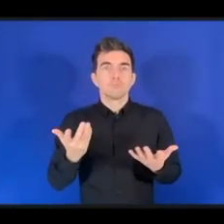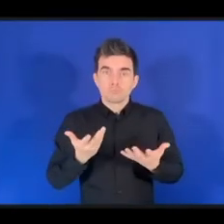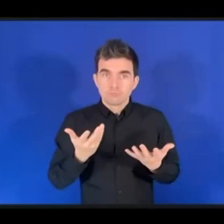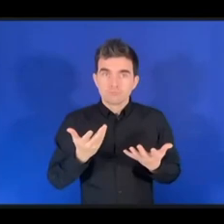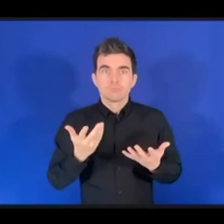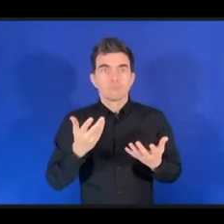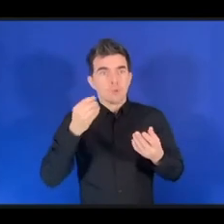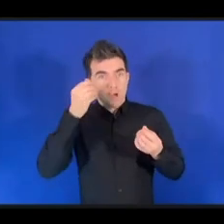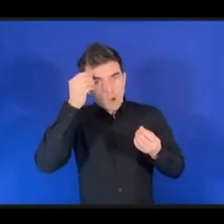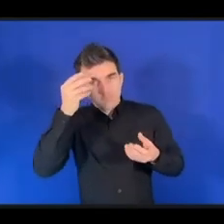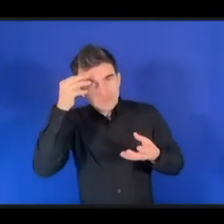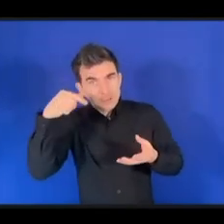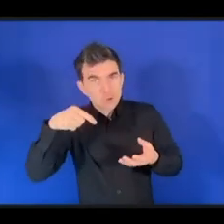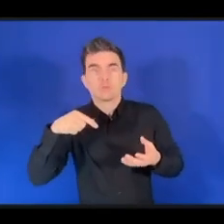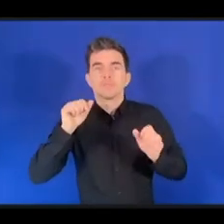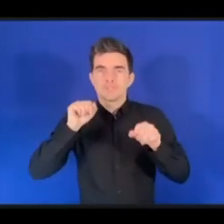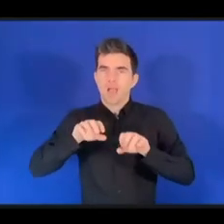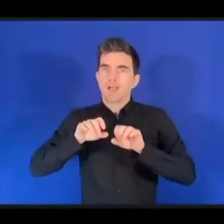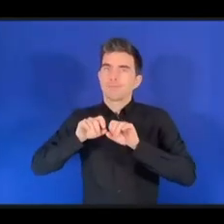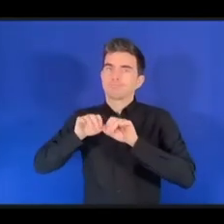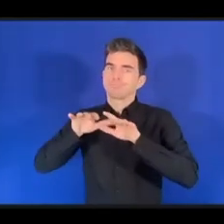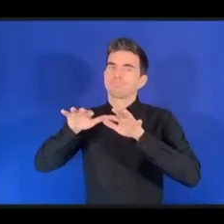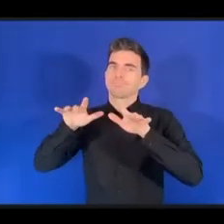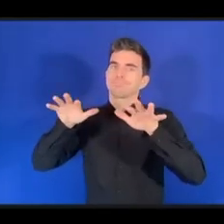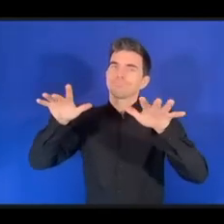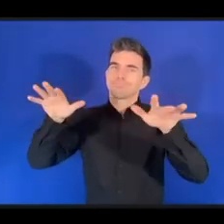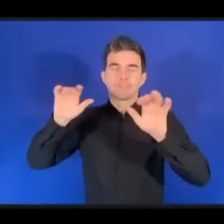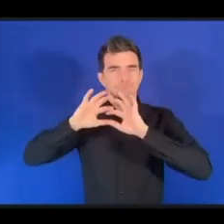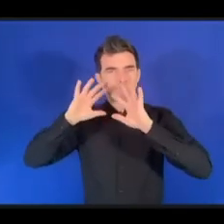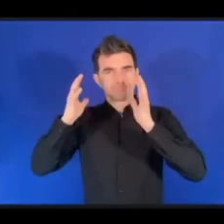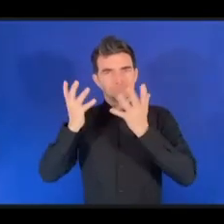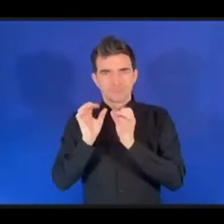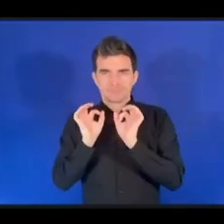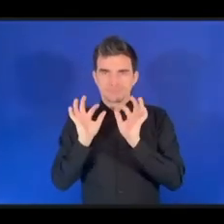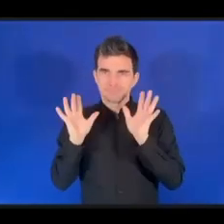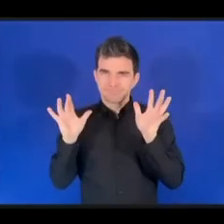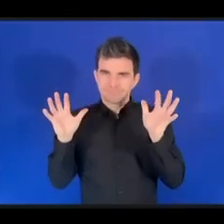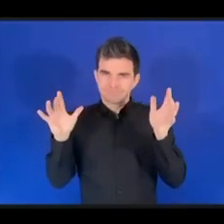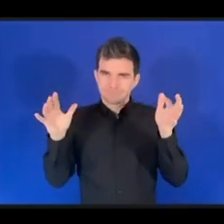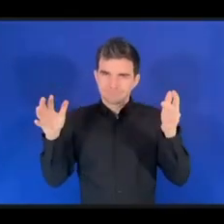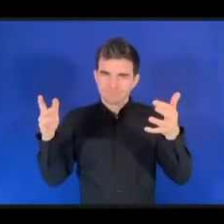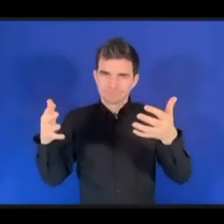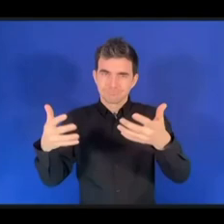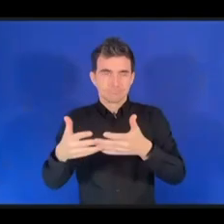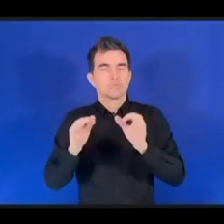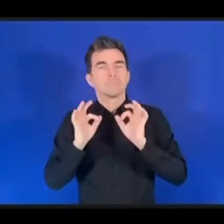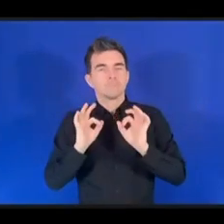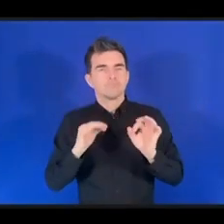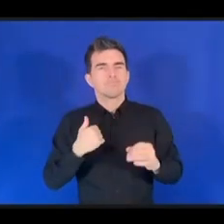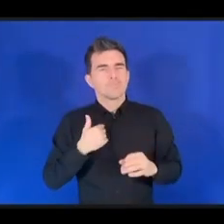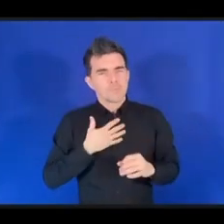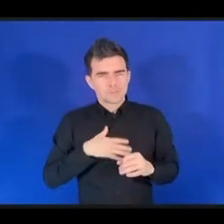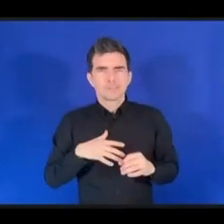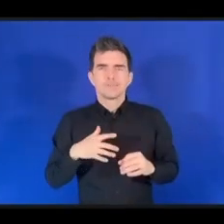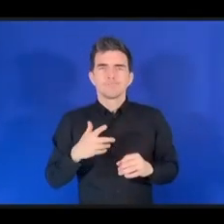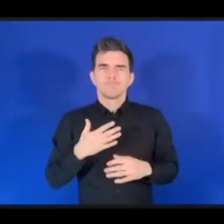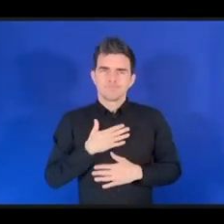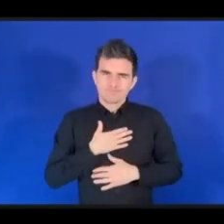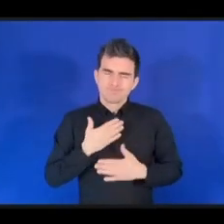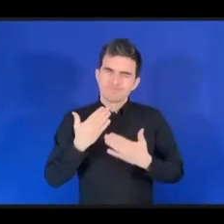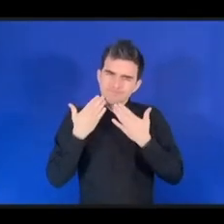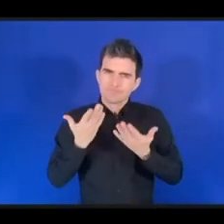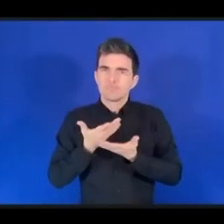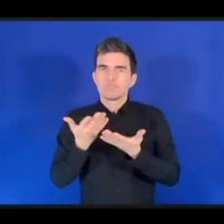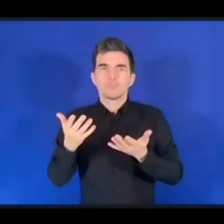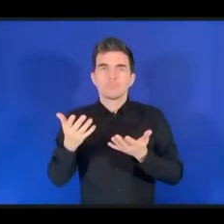également exprimer ma gratitude à ceux qui ont organisé cette événement qui ont fait de la ville